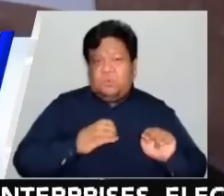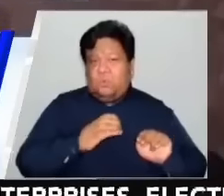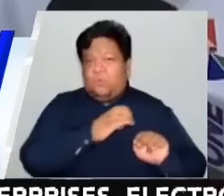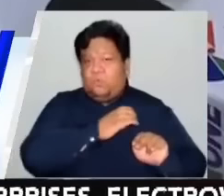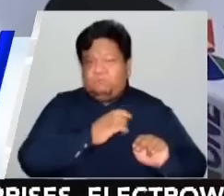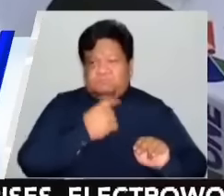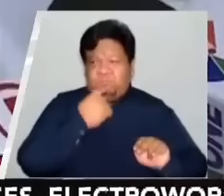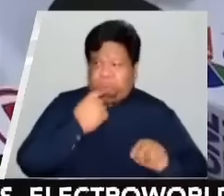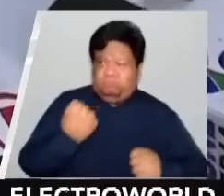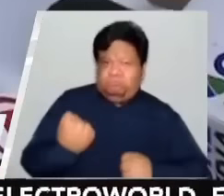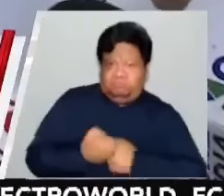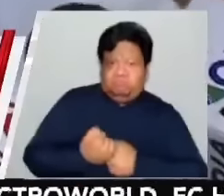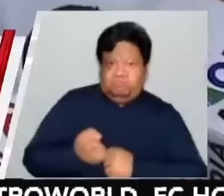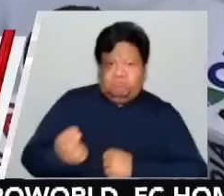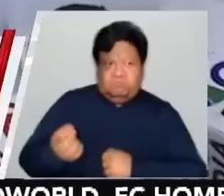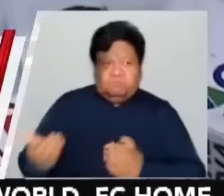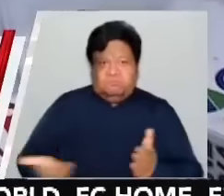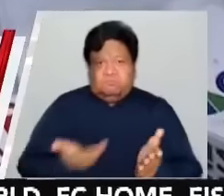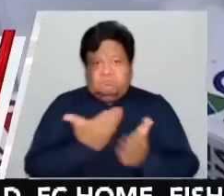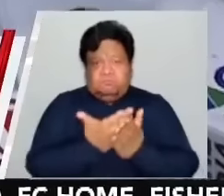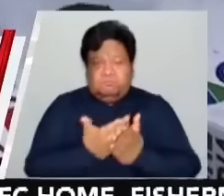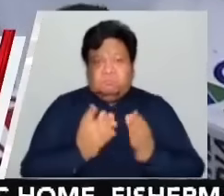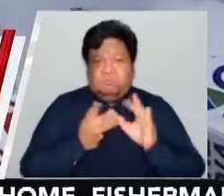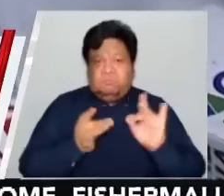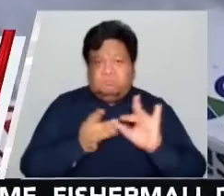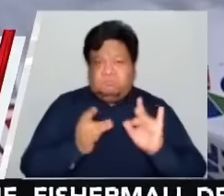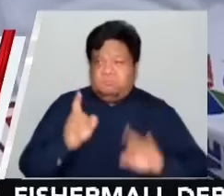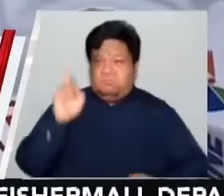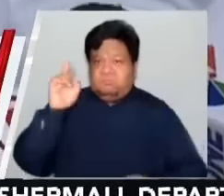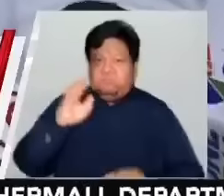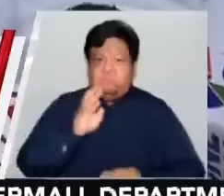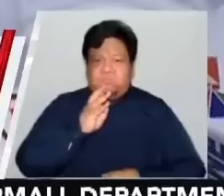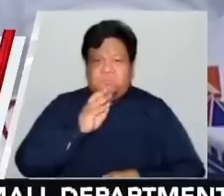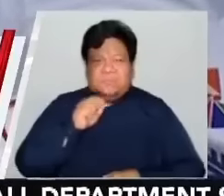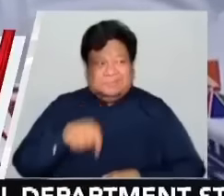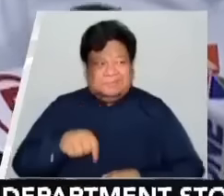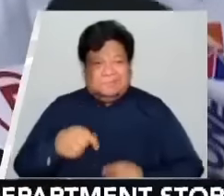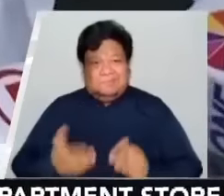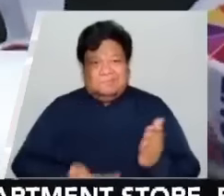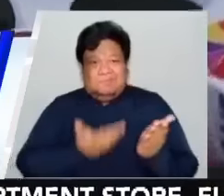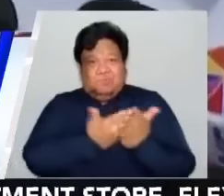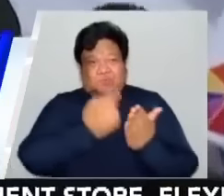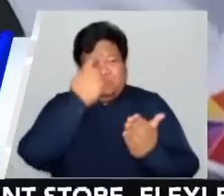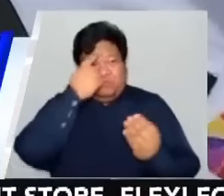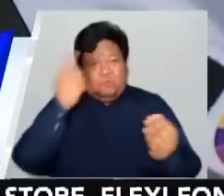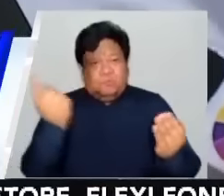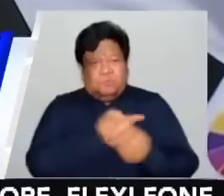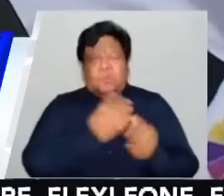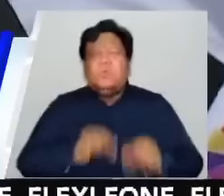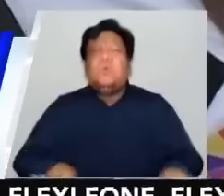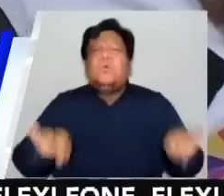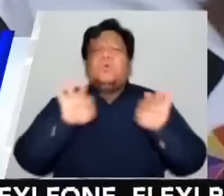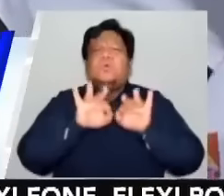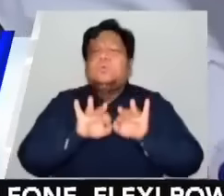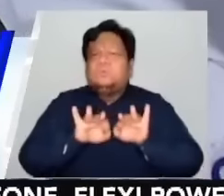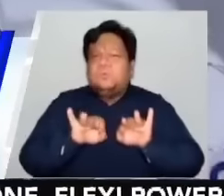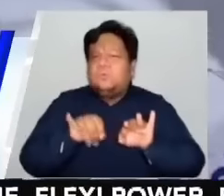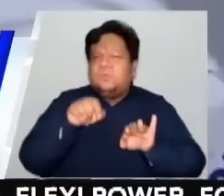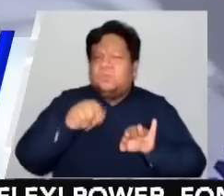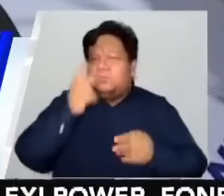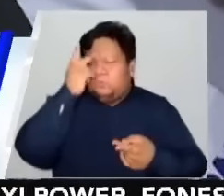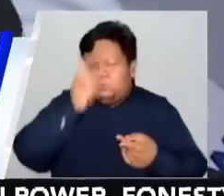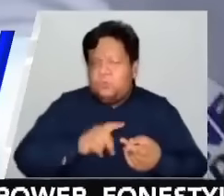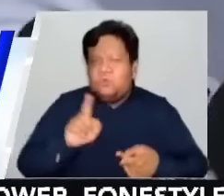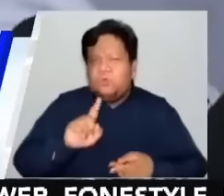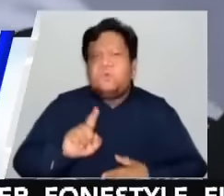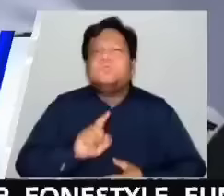complaint mahalaga po itong mahal itong impeachment complaint na ito para si naung totoo na step process